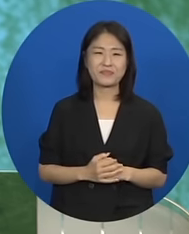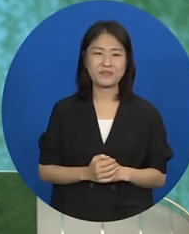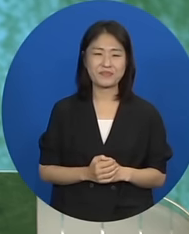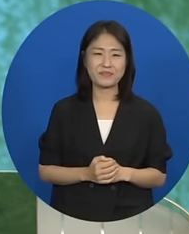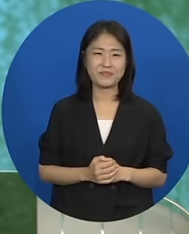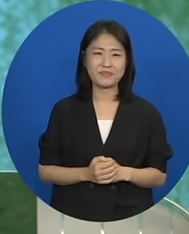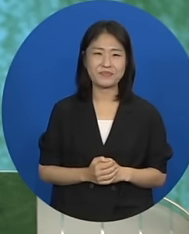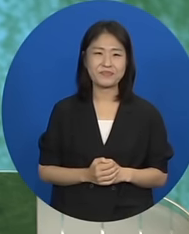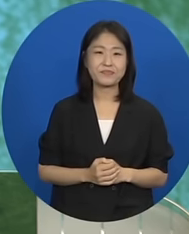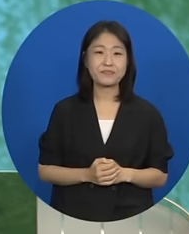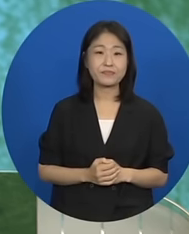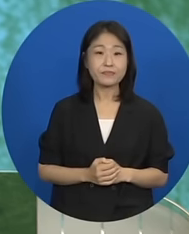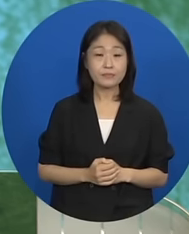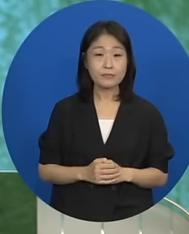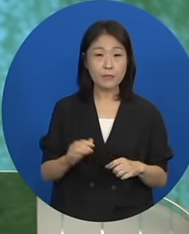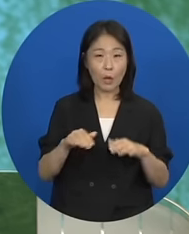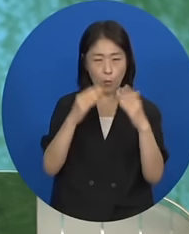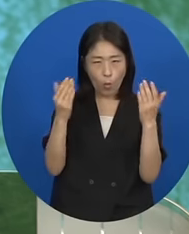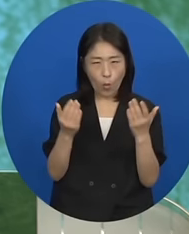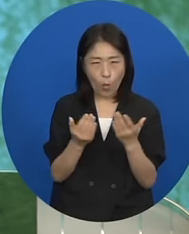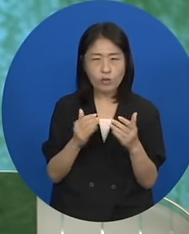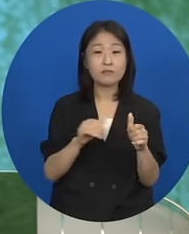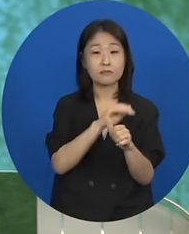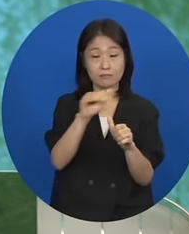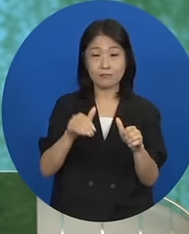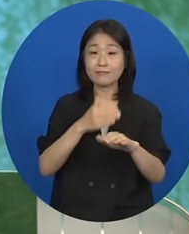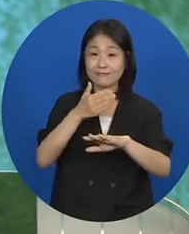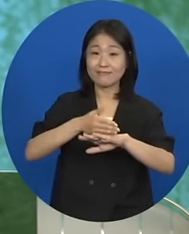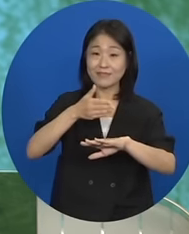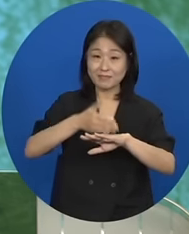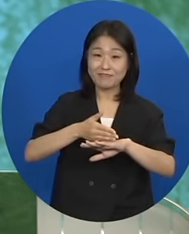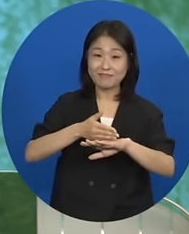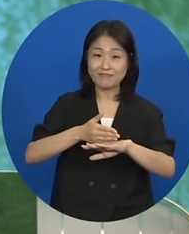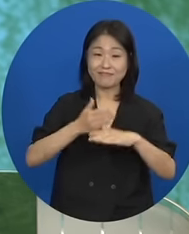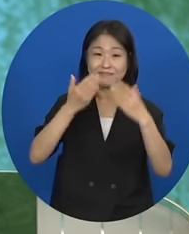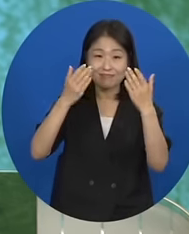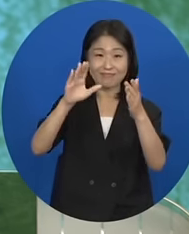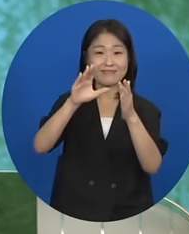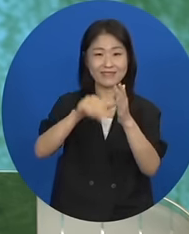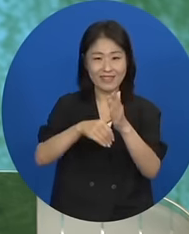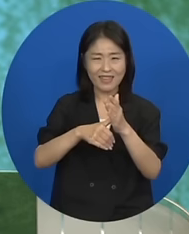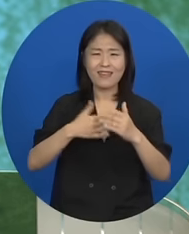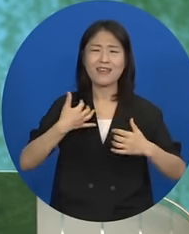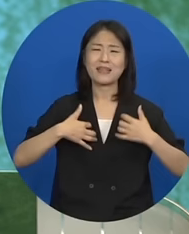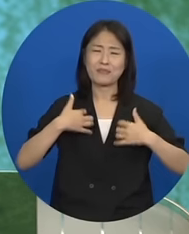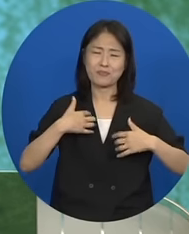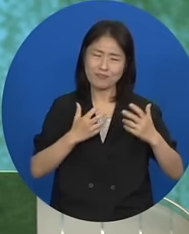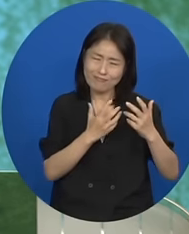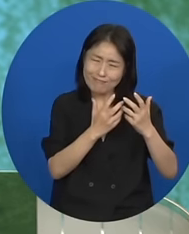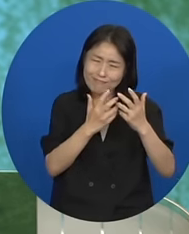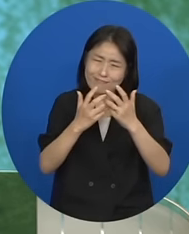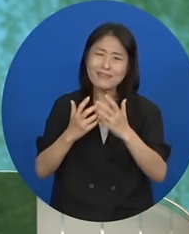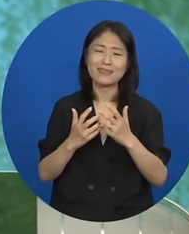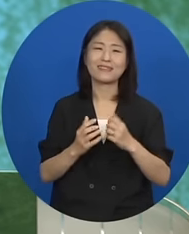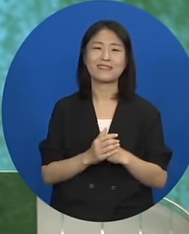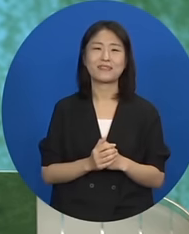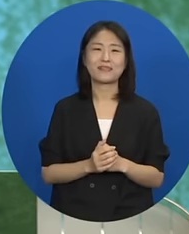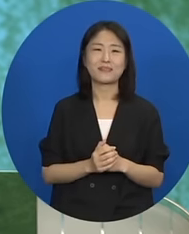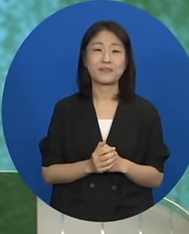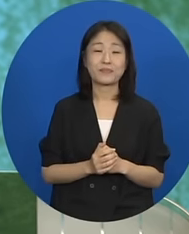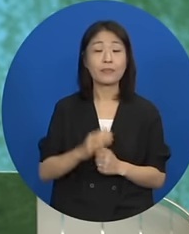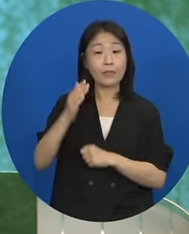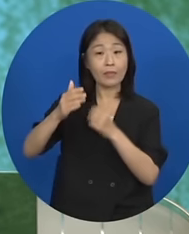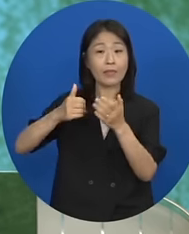되겠습니다 우리가 범사에 감사한다면 얼마나 기쁨이 넘치는지 모릅니다 그리고 하나님께서는